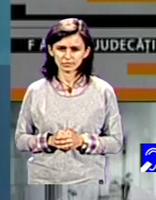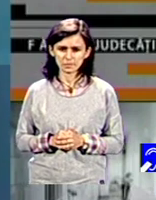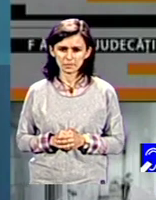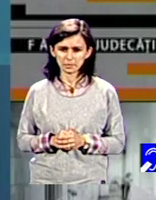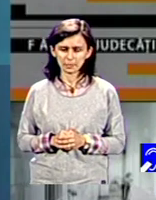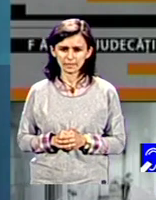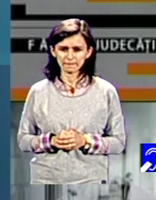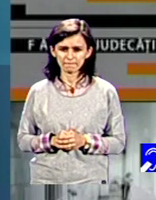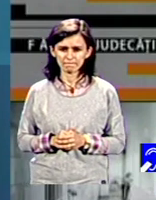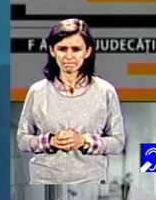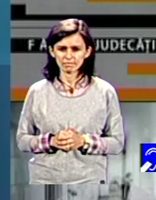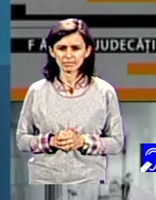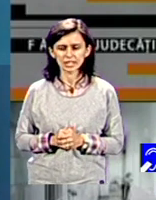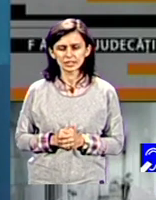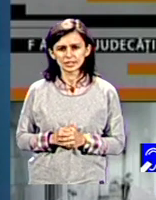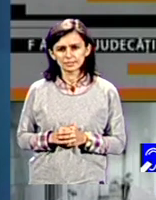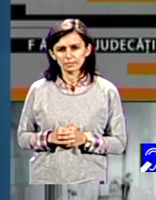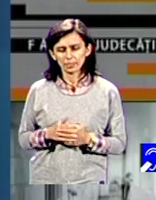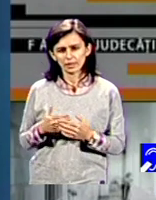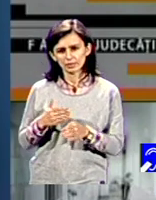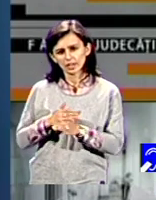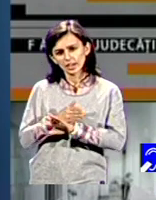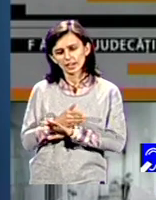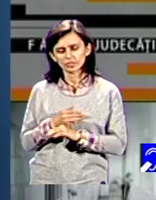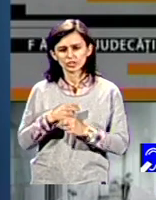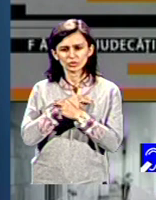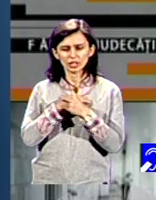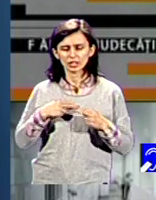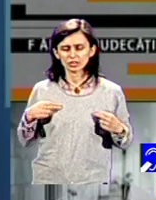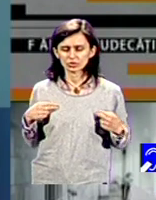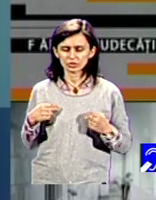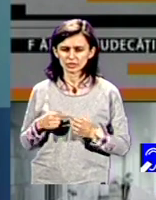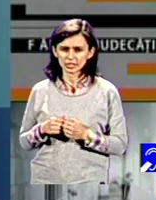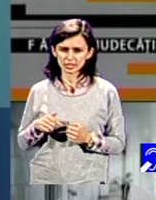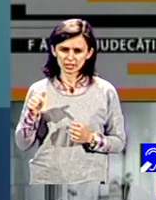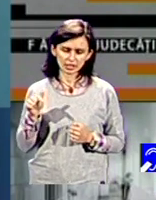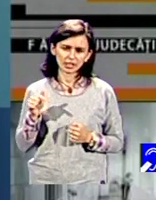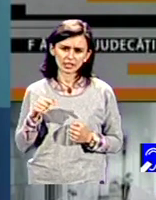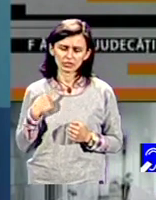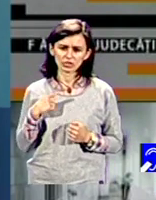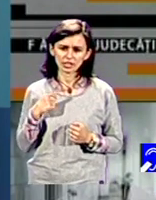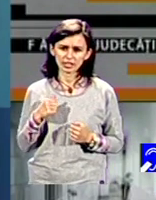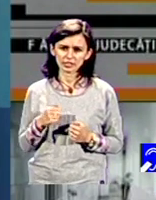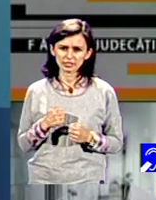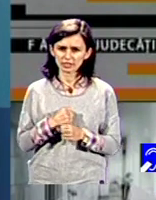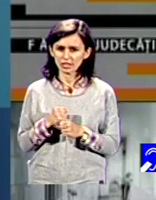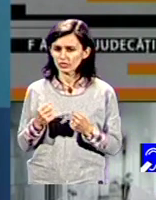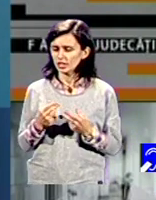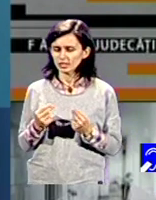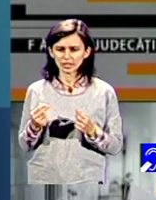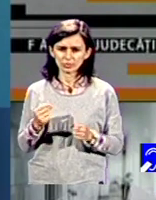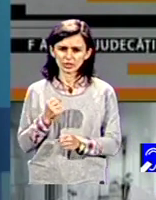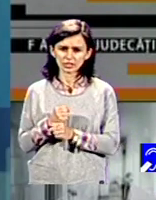sensul juridic al cuvântului de acces la justiție aici întradevăr a există foarte mult de lucru